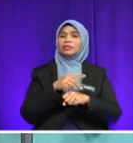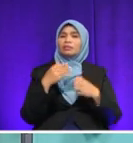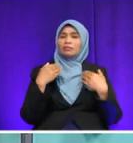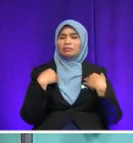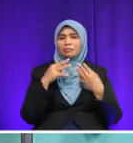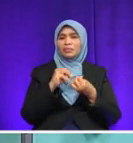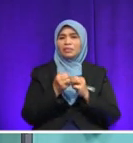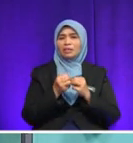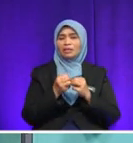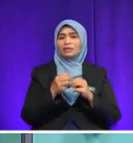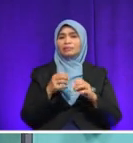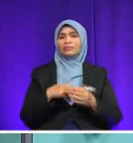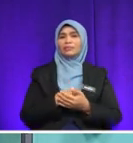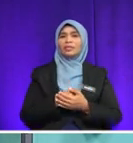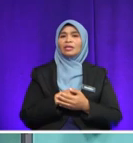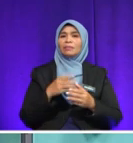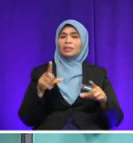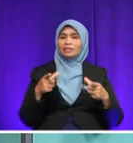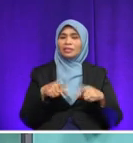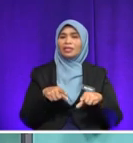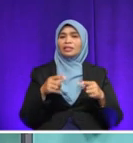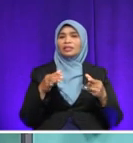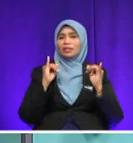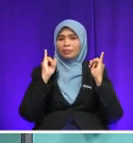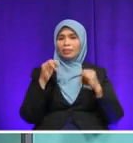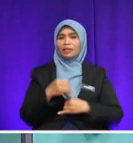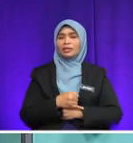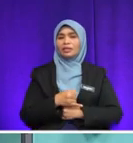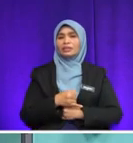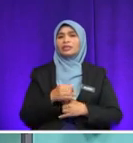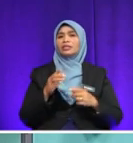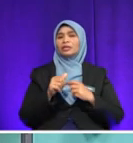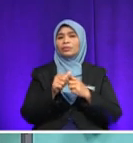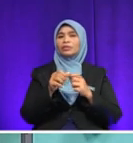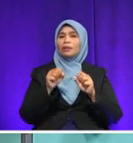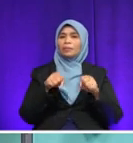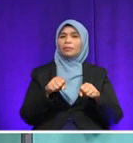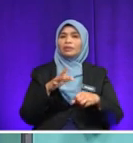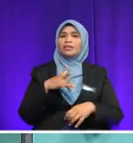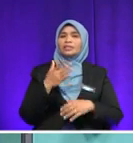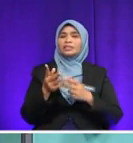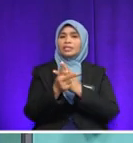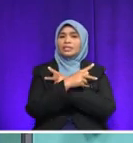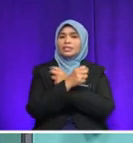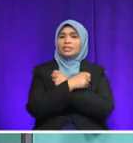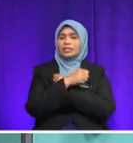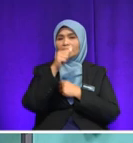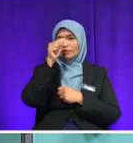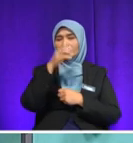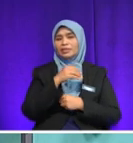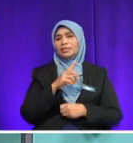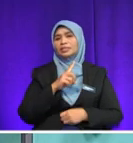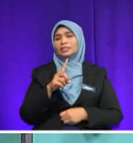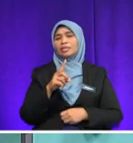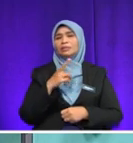boleh salat melaksanakan oleh murid-murid tadi merasa I kasih sayang Allah ya dan Islam